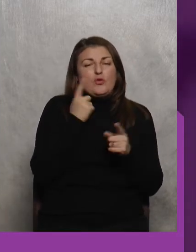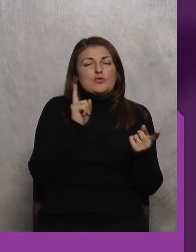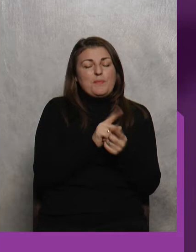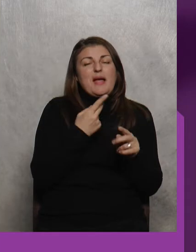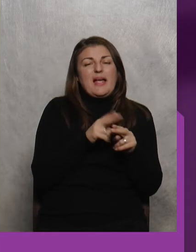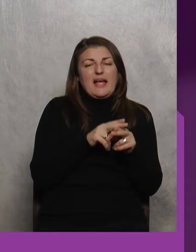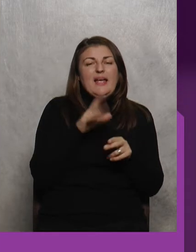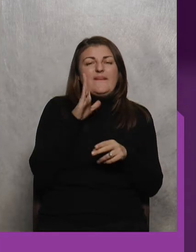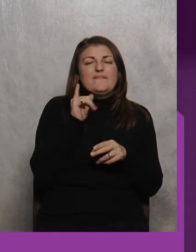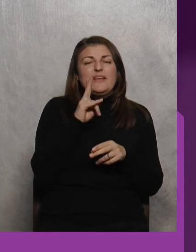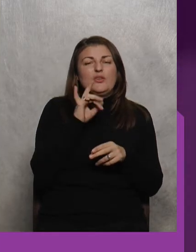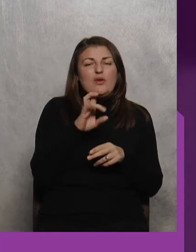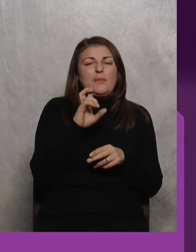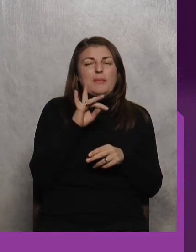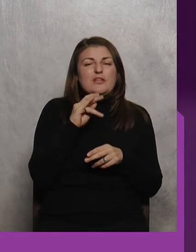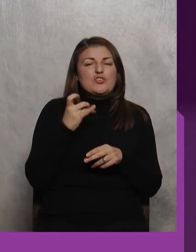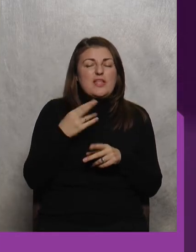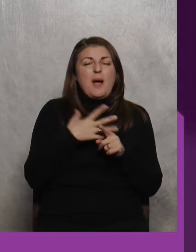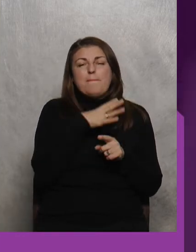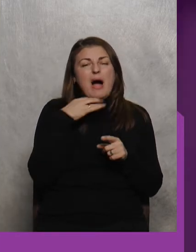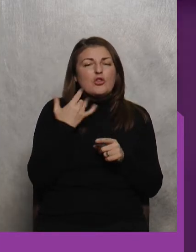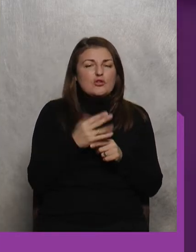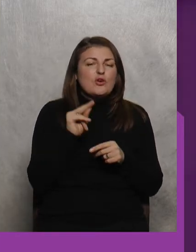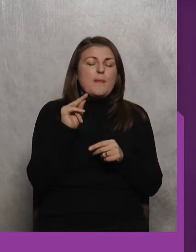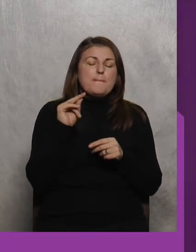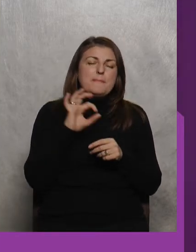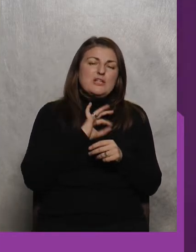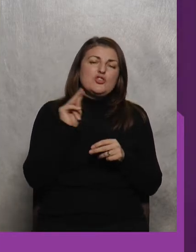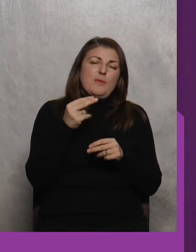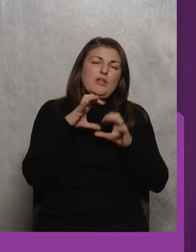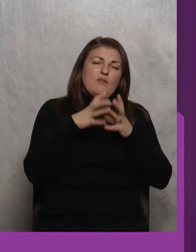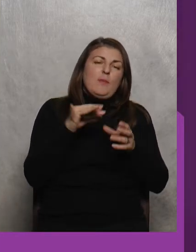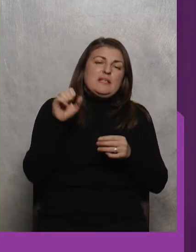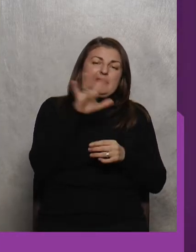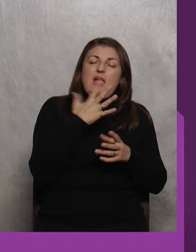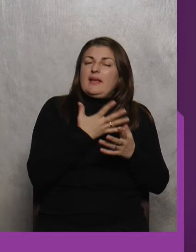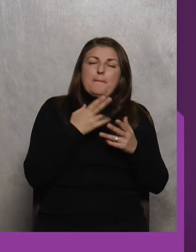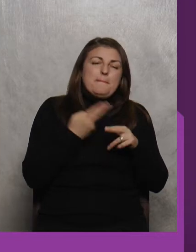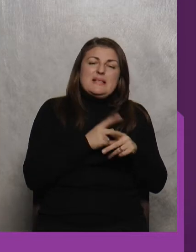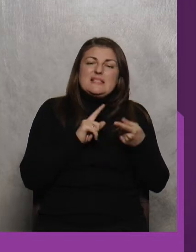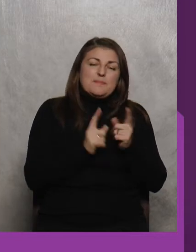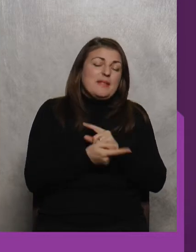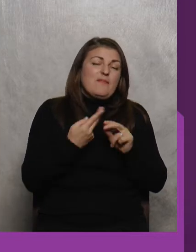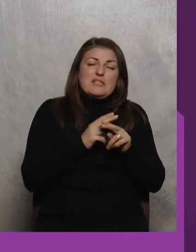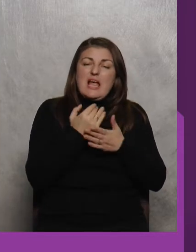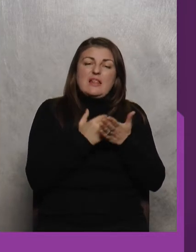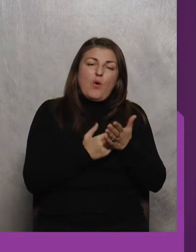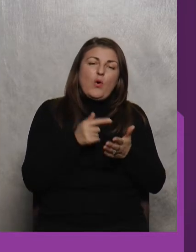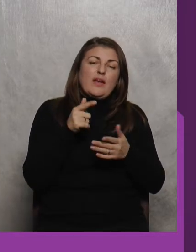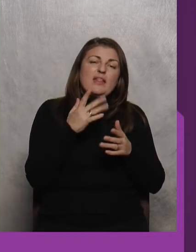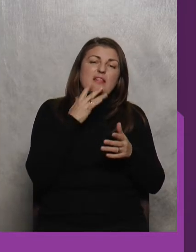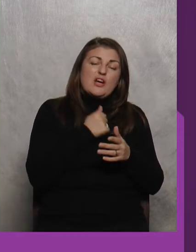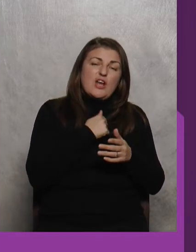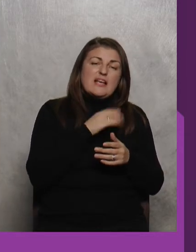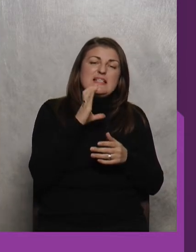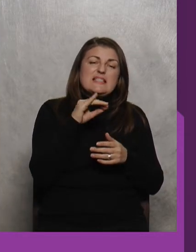це Віктор Браченя з багаторазовий призер чемпіонатів Європи і світу, який безсмінний, мабуть, в цій категорії. На